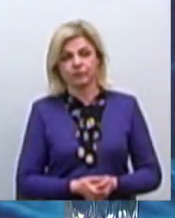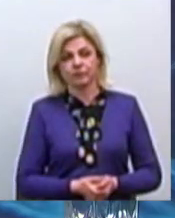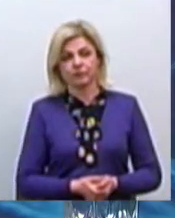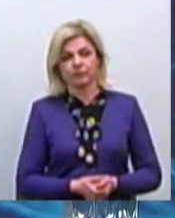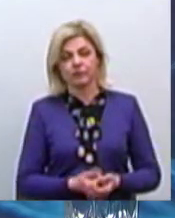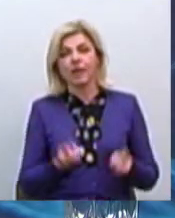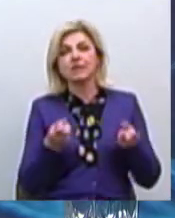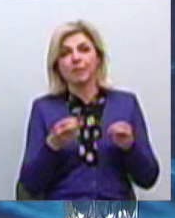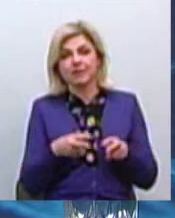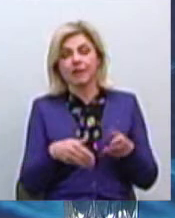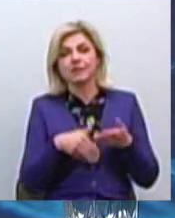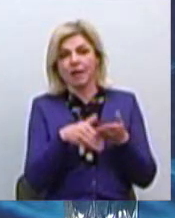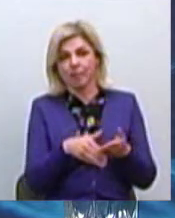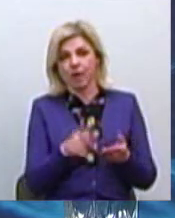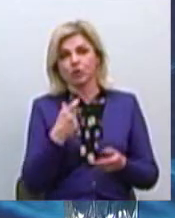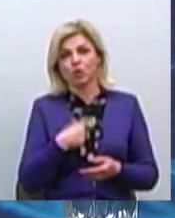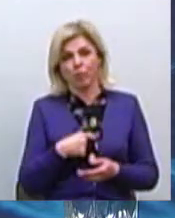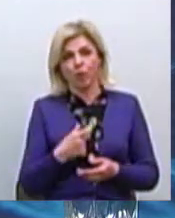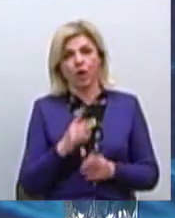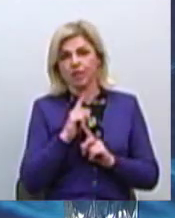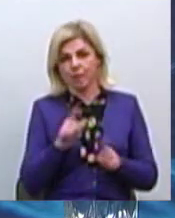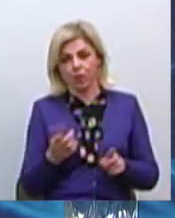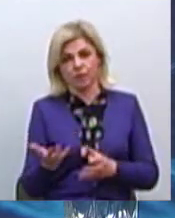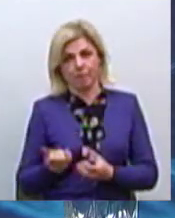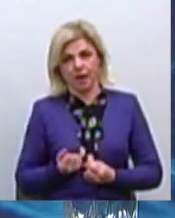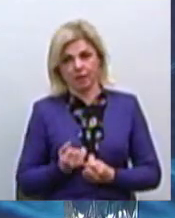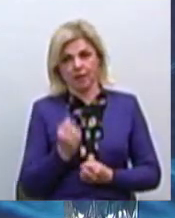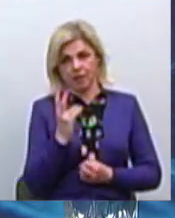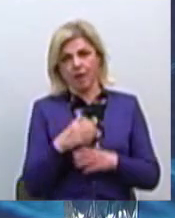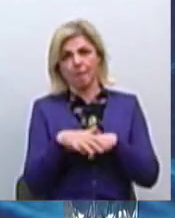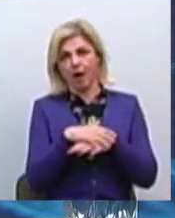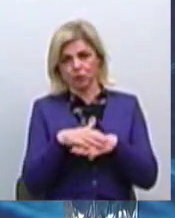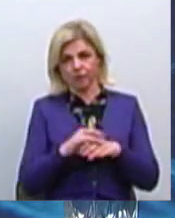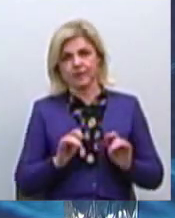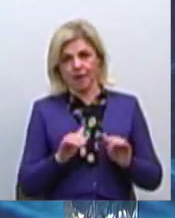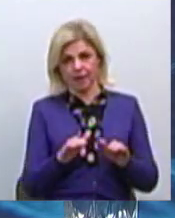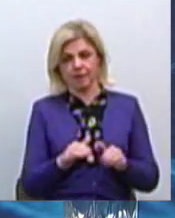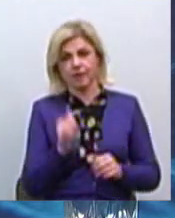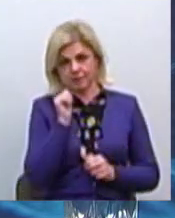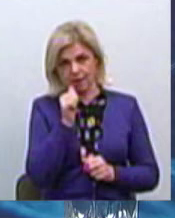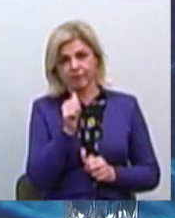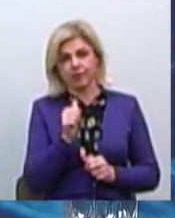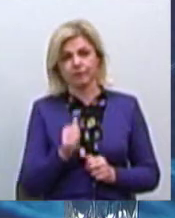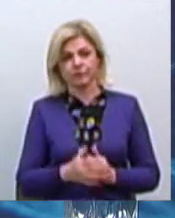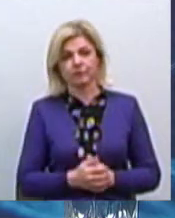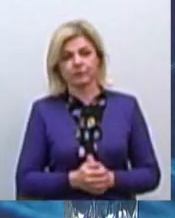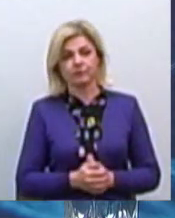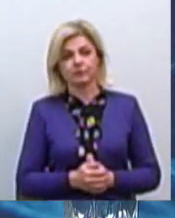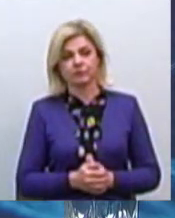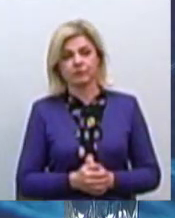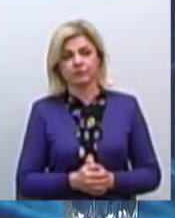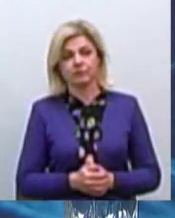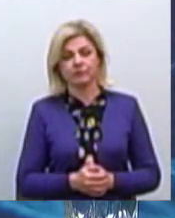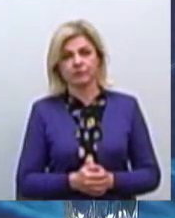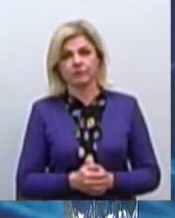спецзасіб з собою не будуть брати на масовий захід. Завтра? Завтра. На масовий